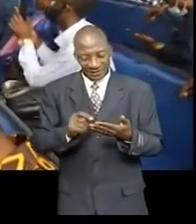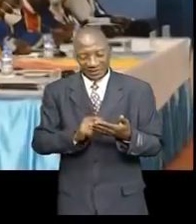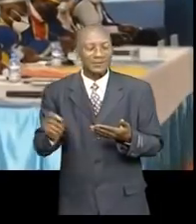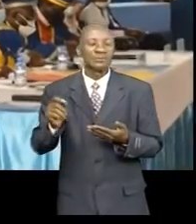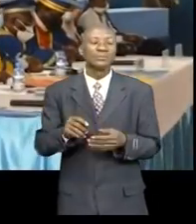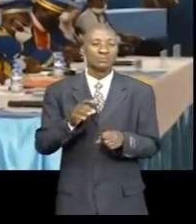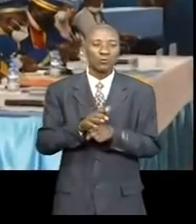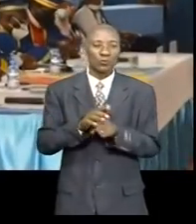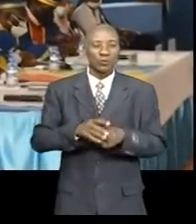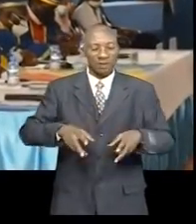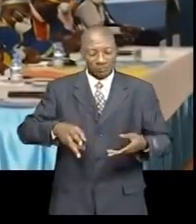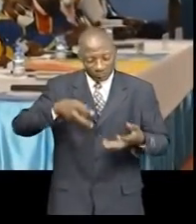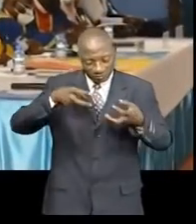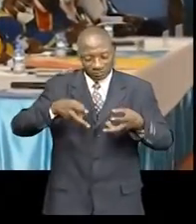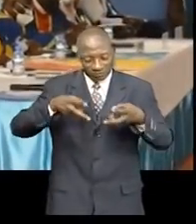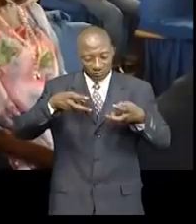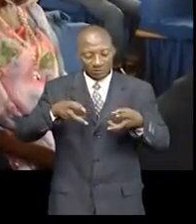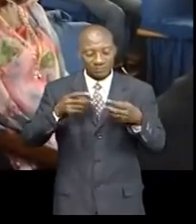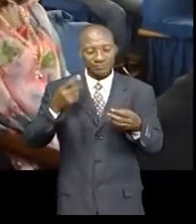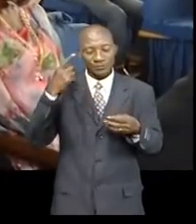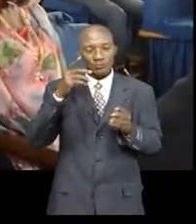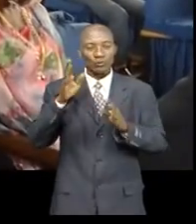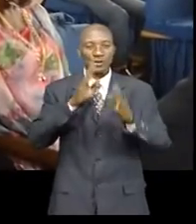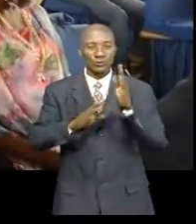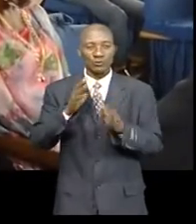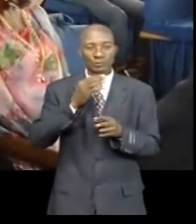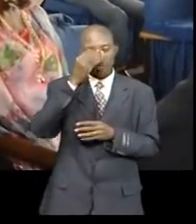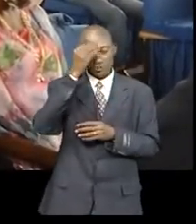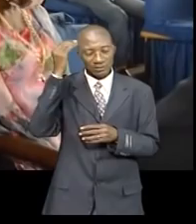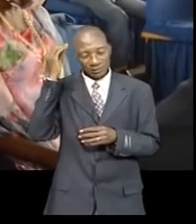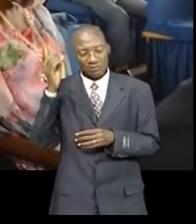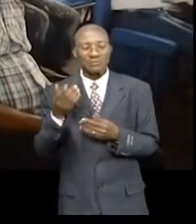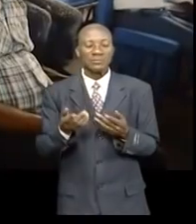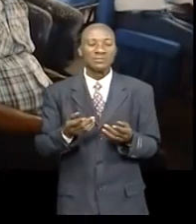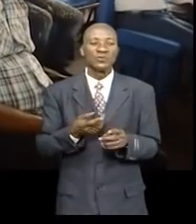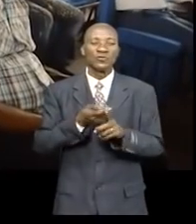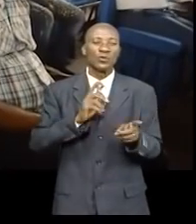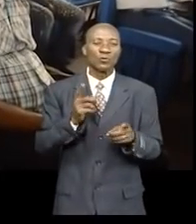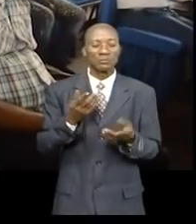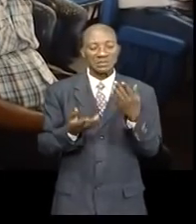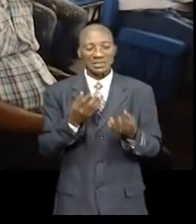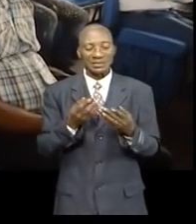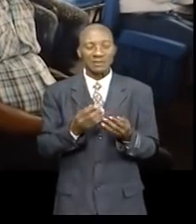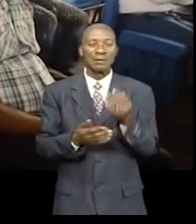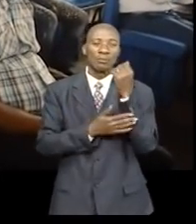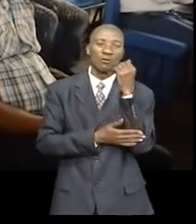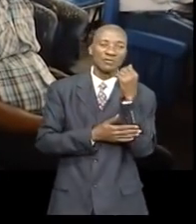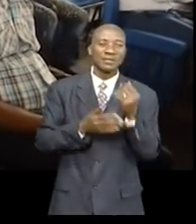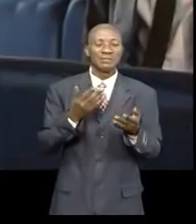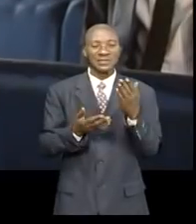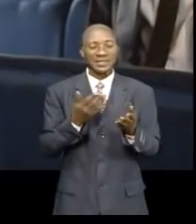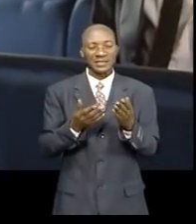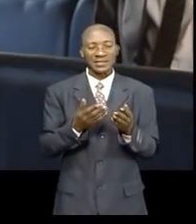l'origine. Et ces troubles sont fréquemment associés à la pauvreté, à la marginalisation, dont celle des enfants ou